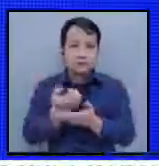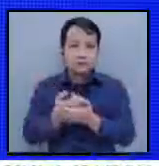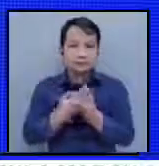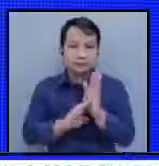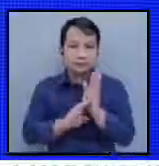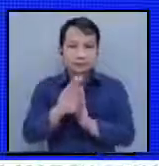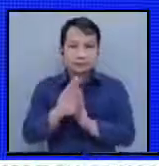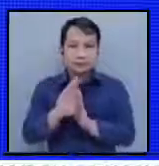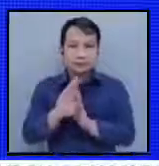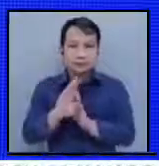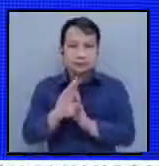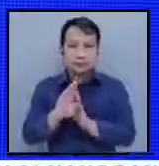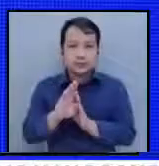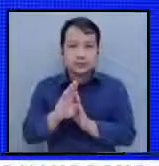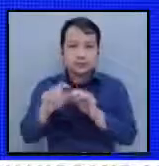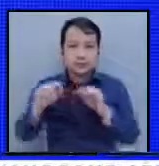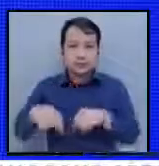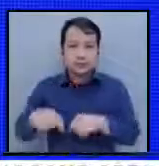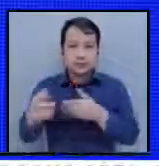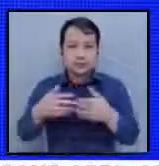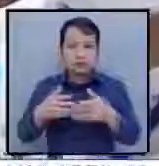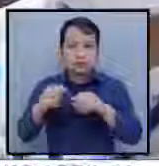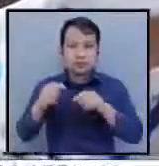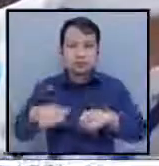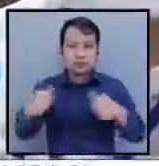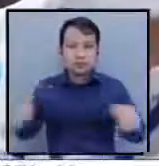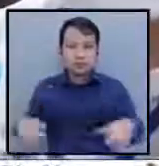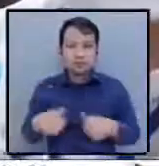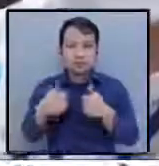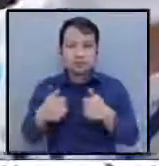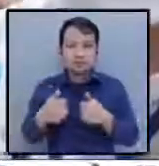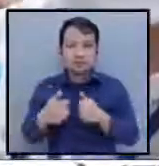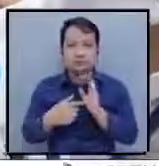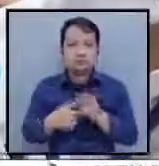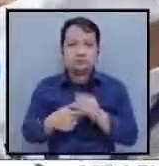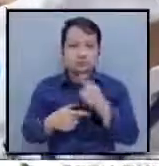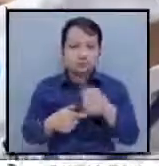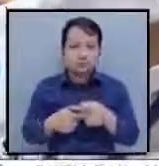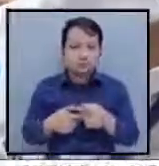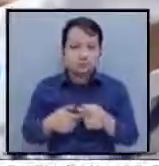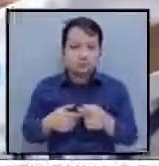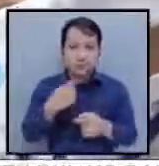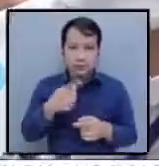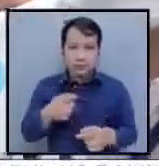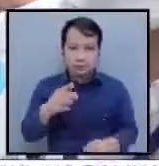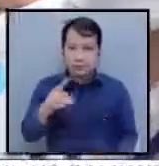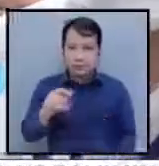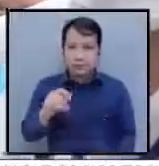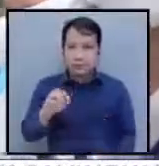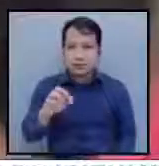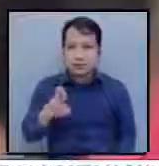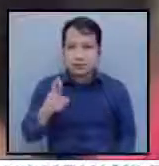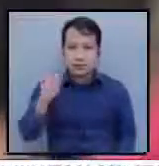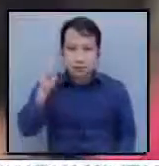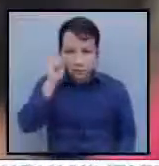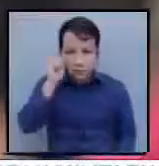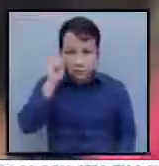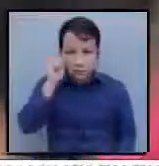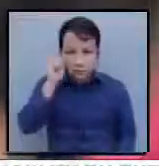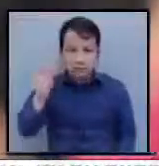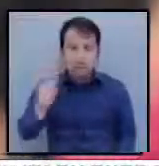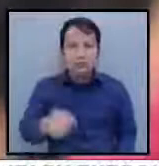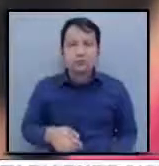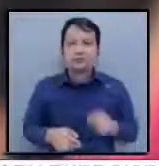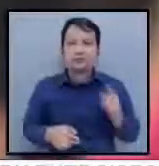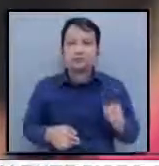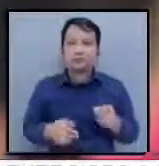and development despite these challenging times. Sa panayam ng media kay DOTR Secretary Arthur Tugade, tiniyak naman niya